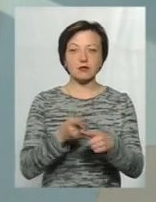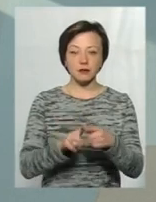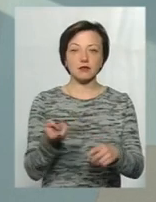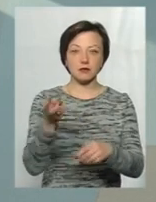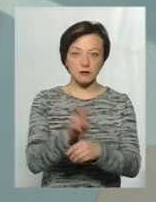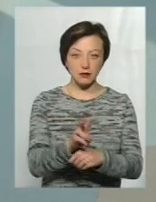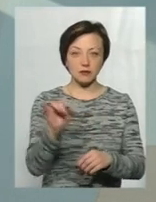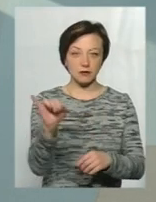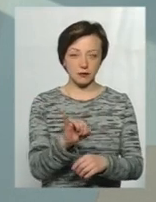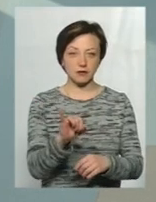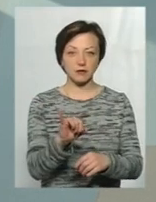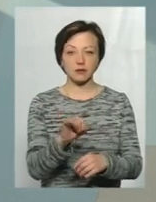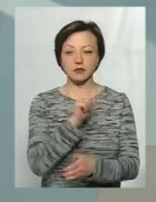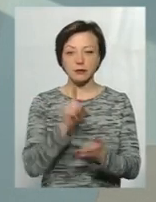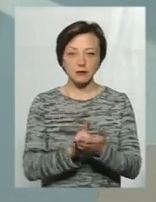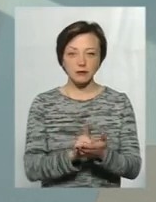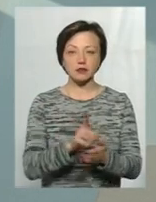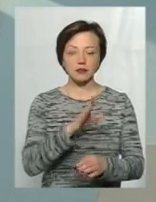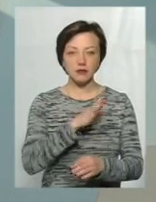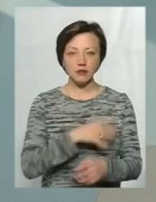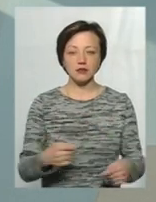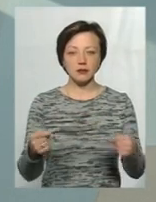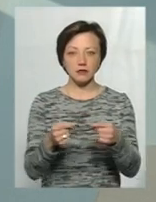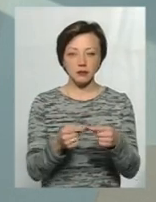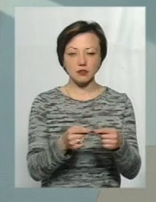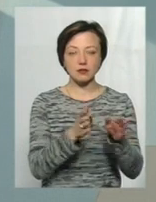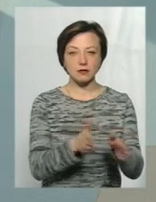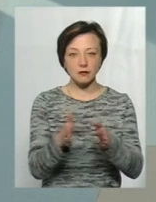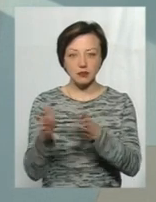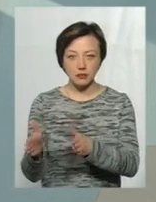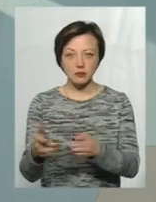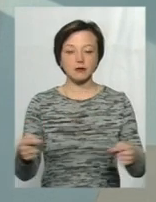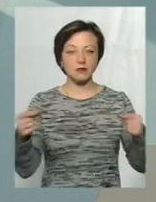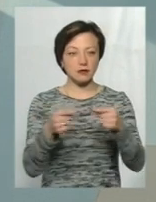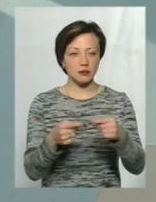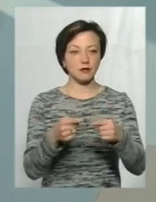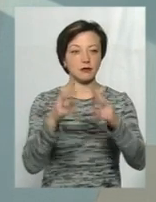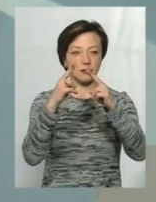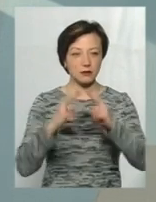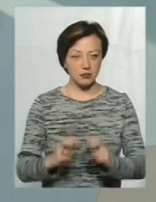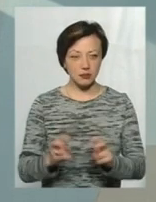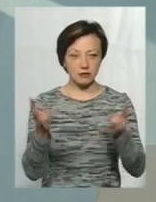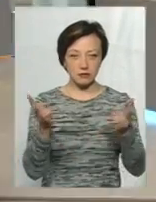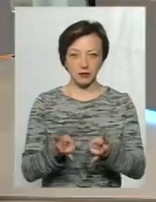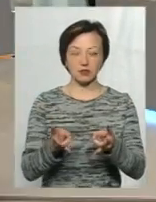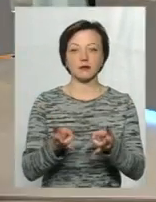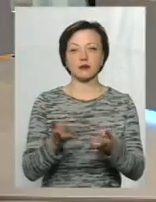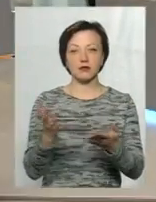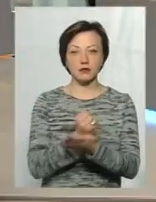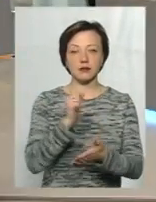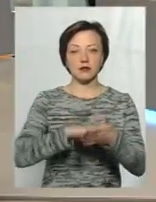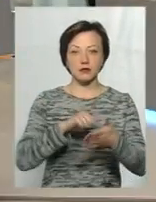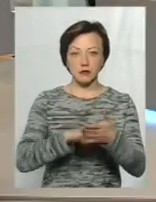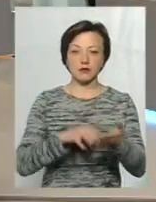прийти і має бути відповідно до алгоритмів, до певних стереотипів, пройти певне обстеження і знайти причину,